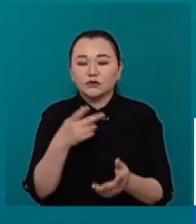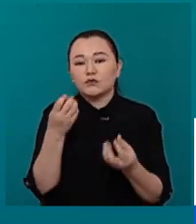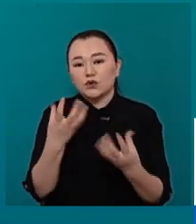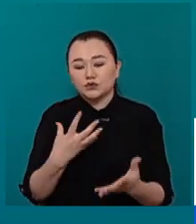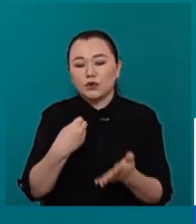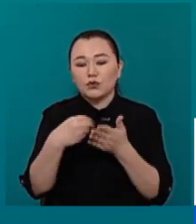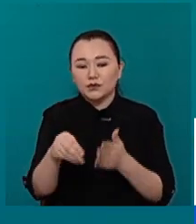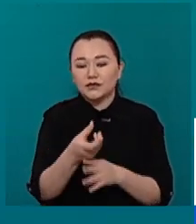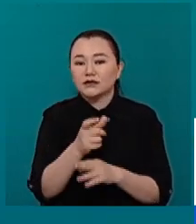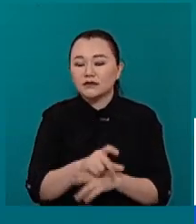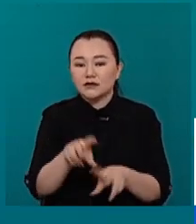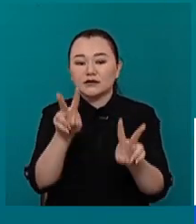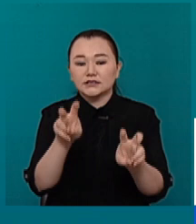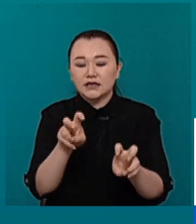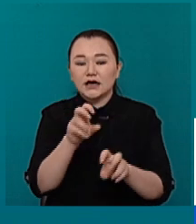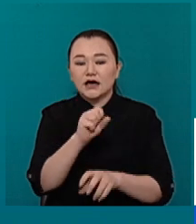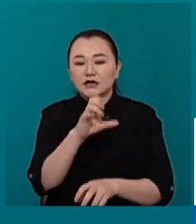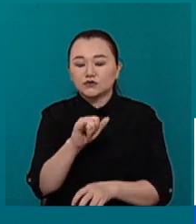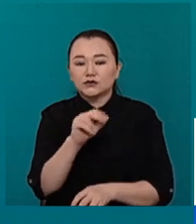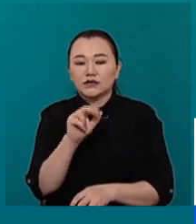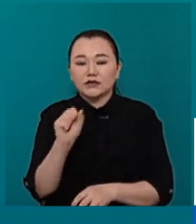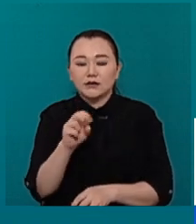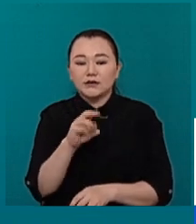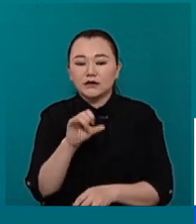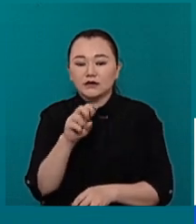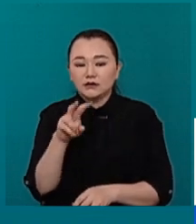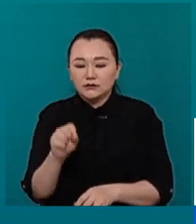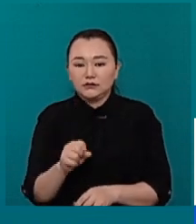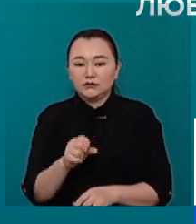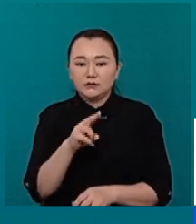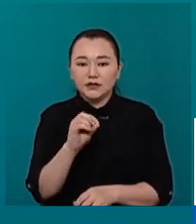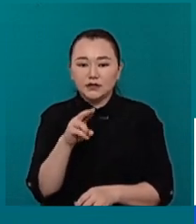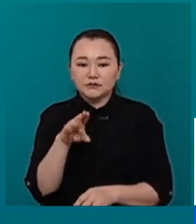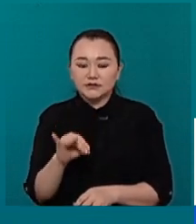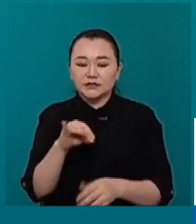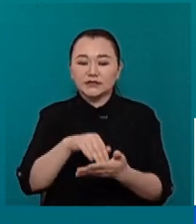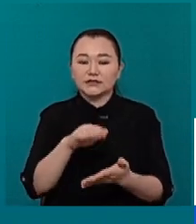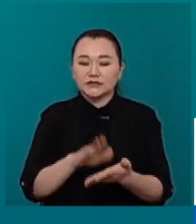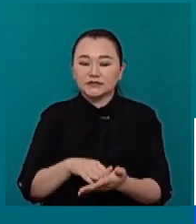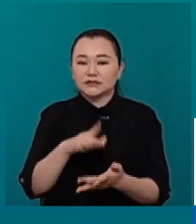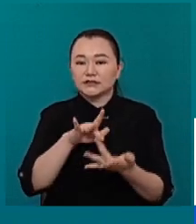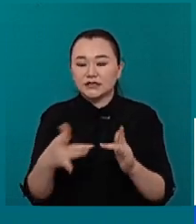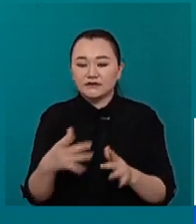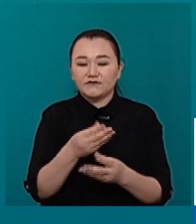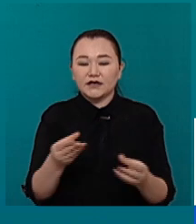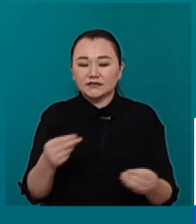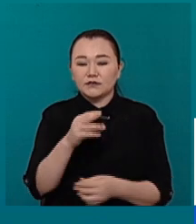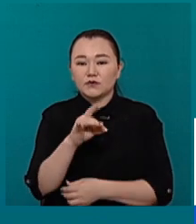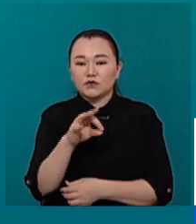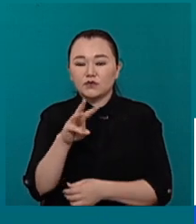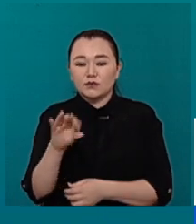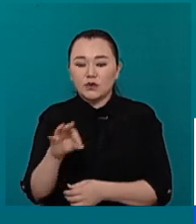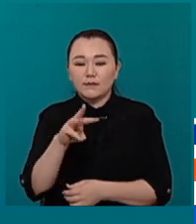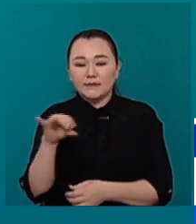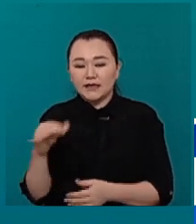купить любой продукт брендов ASU, Dada, Piala и Pepsi. Пройти регистрацию на сайте весна-промо.ми